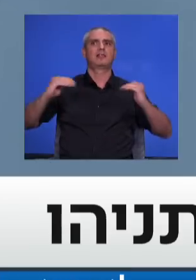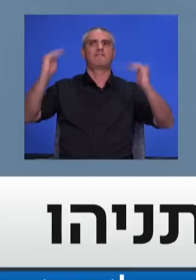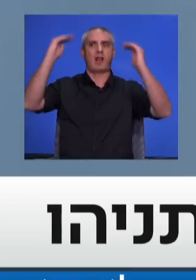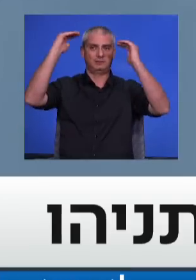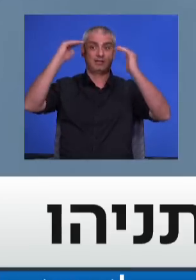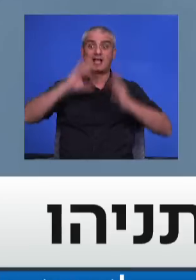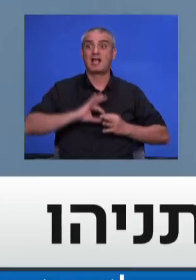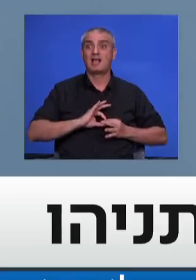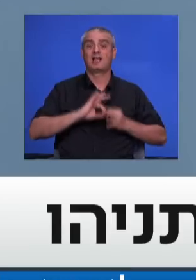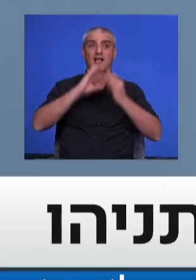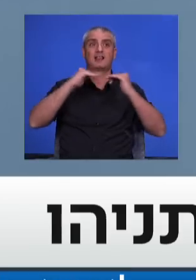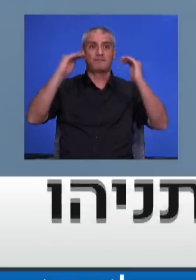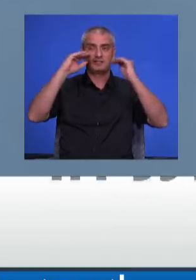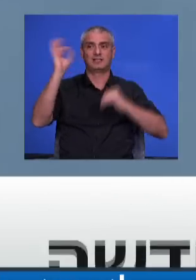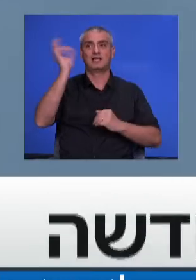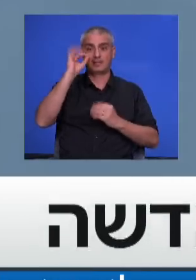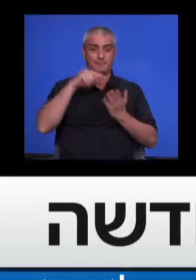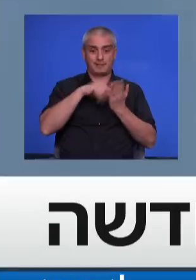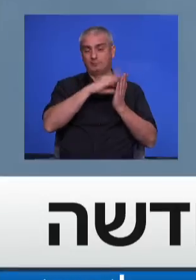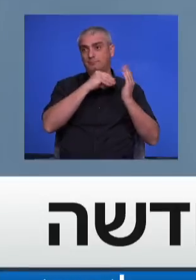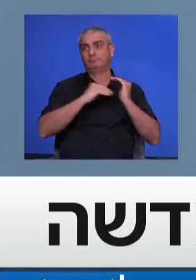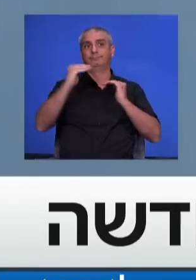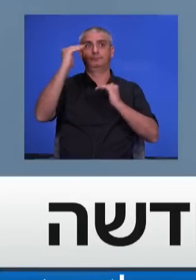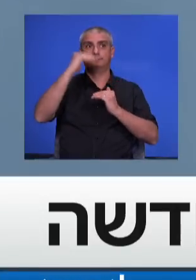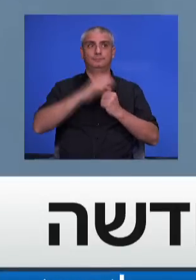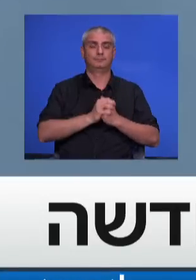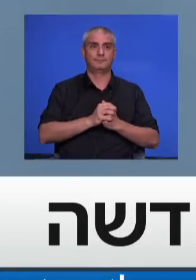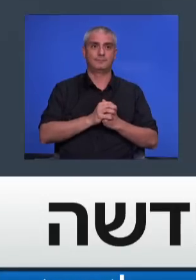האינפלציה והריבית בעקבותיה,